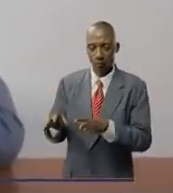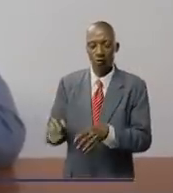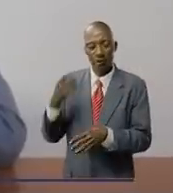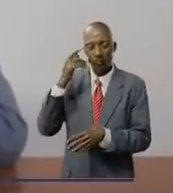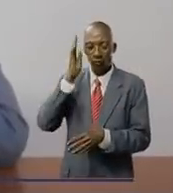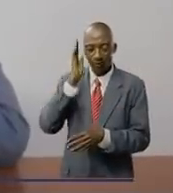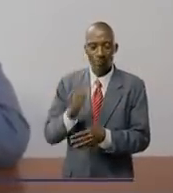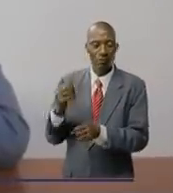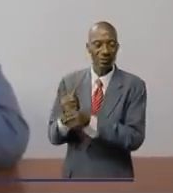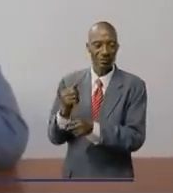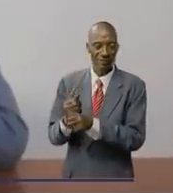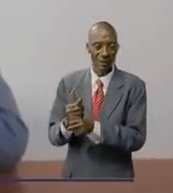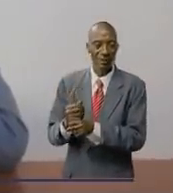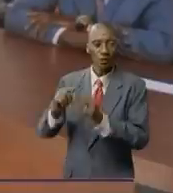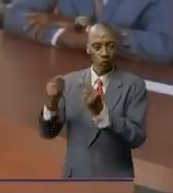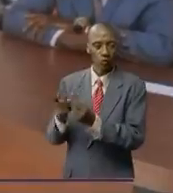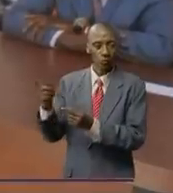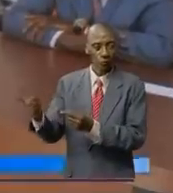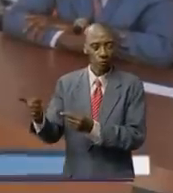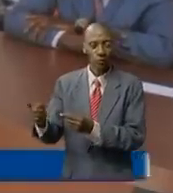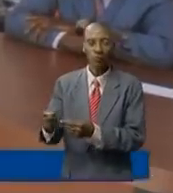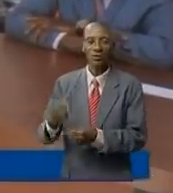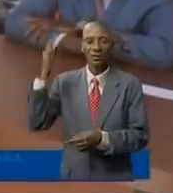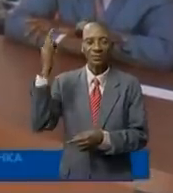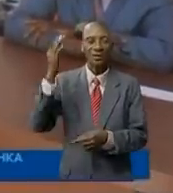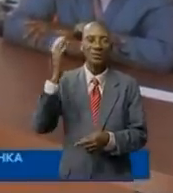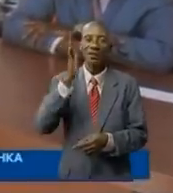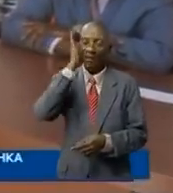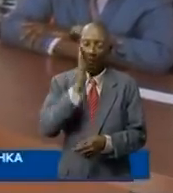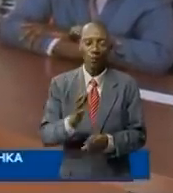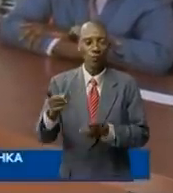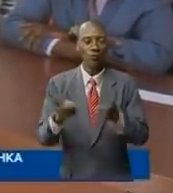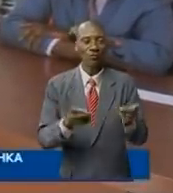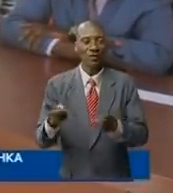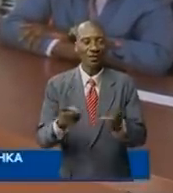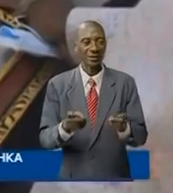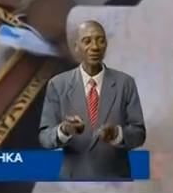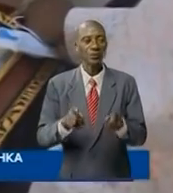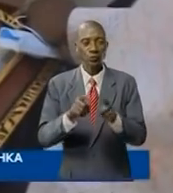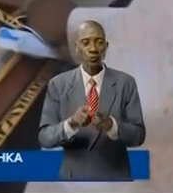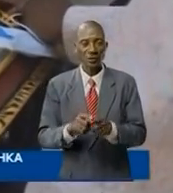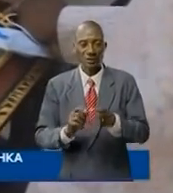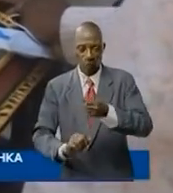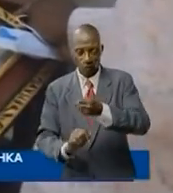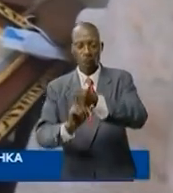gouvernance est une structure qui prêche la bonne gouvernance tout en faisant la promotion